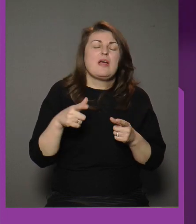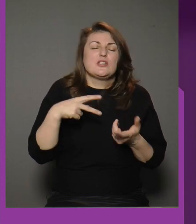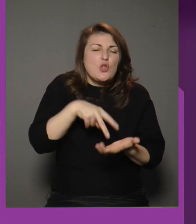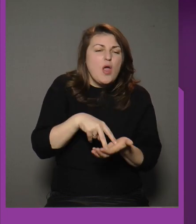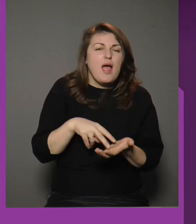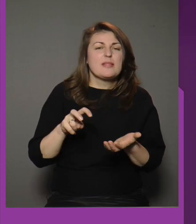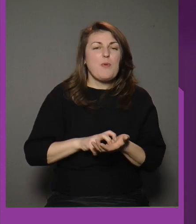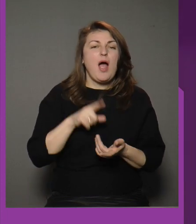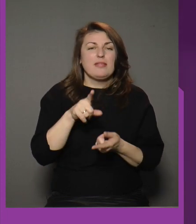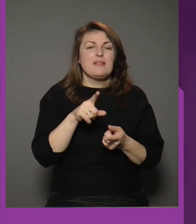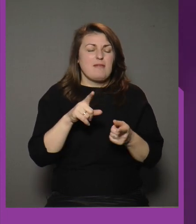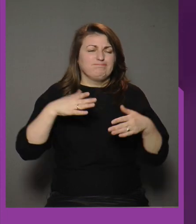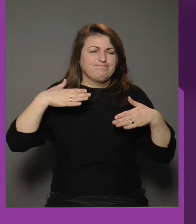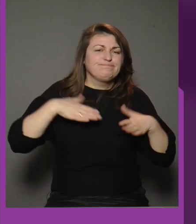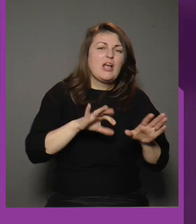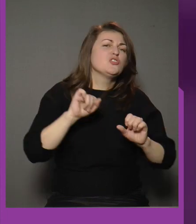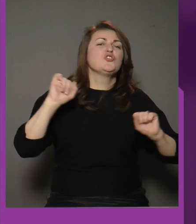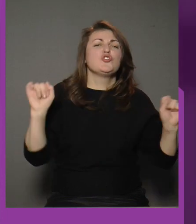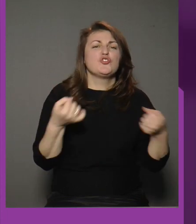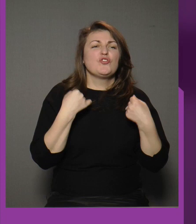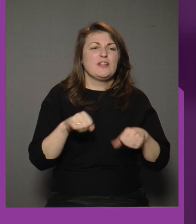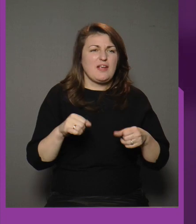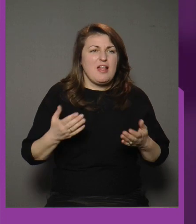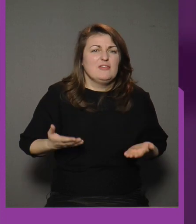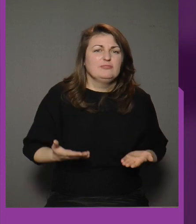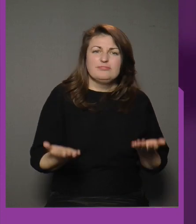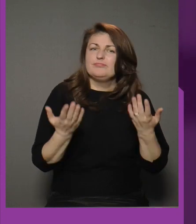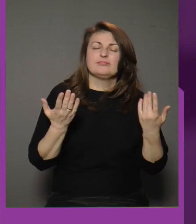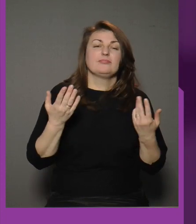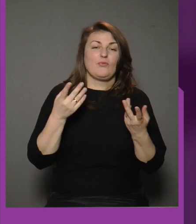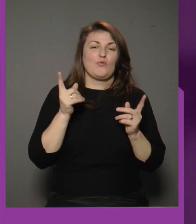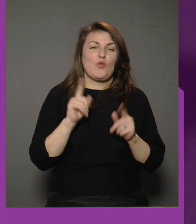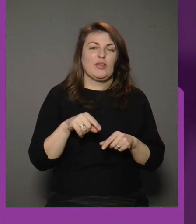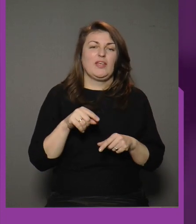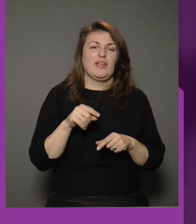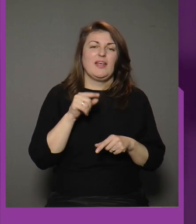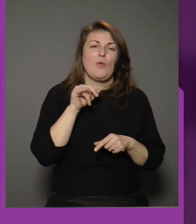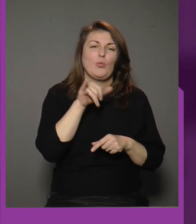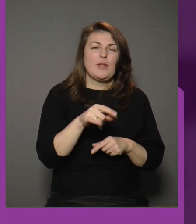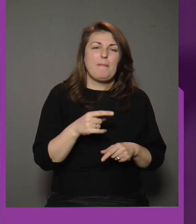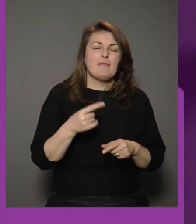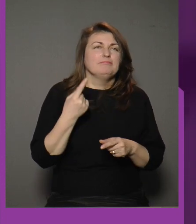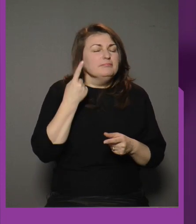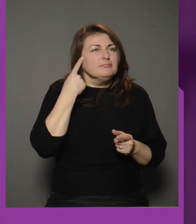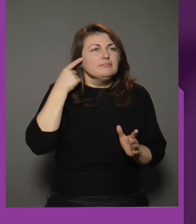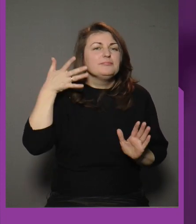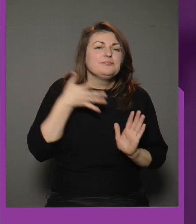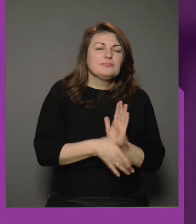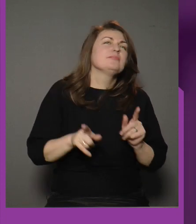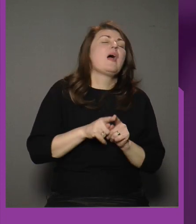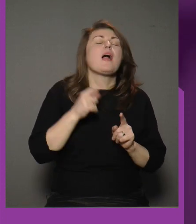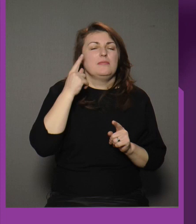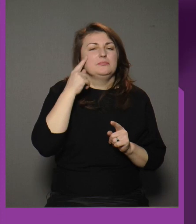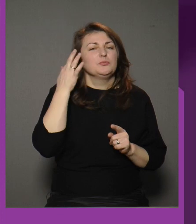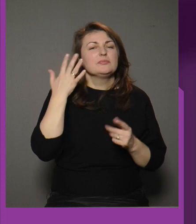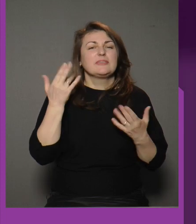і ти там їдеш на швидкості, випускаєш лижі, тоді у тебе зазріває вже така думка, що